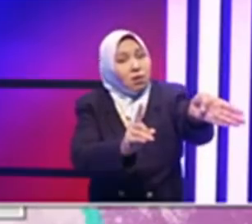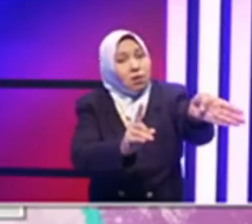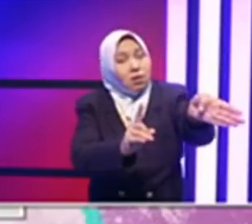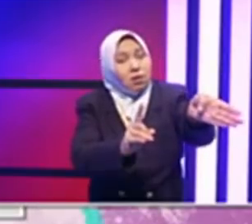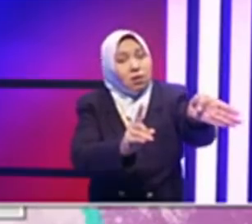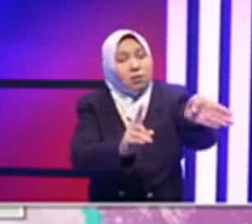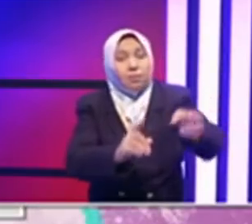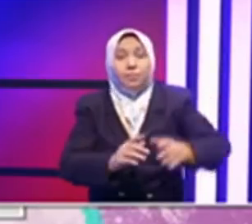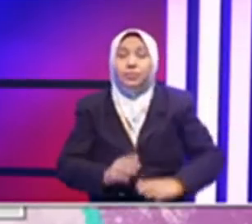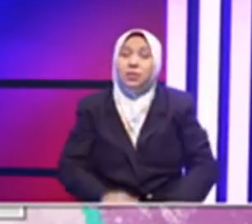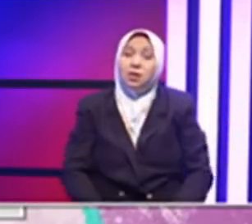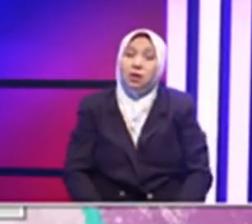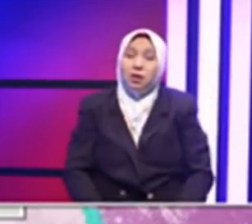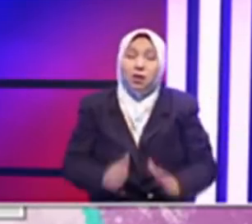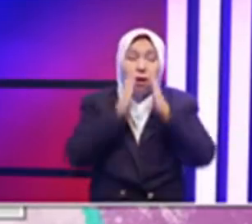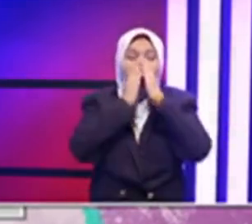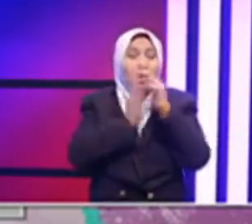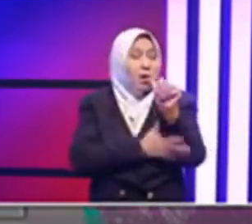الضالين.